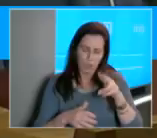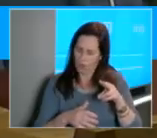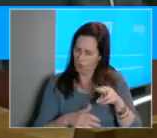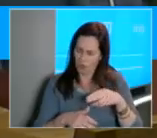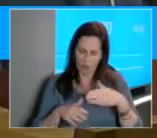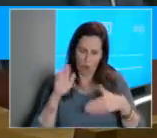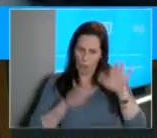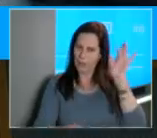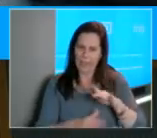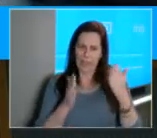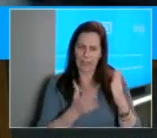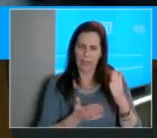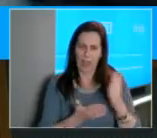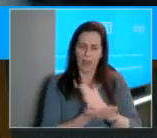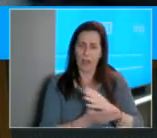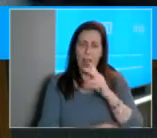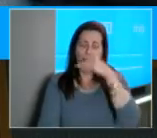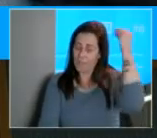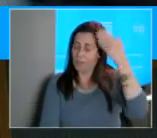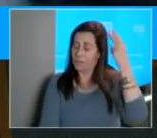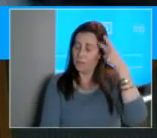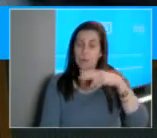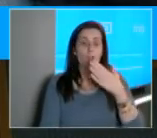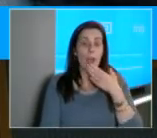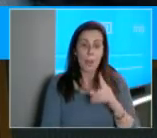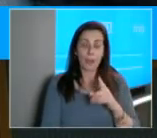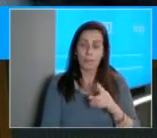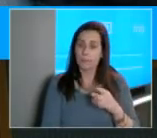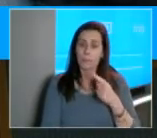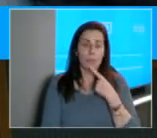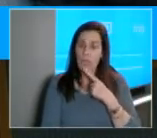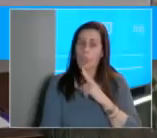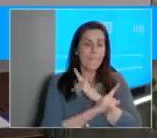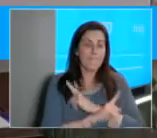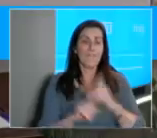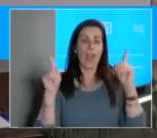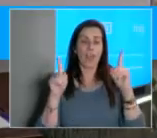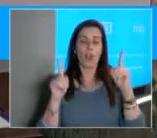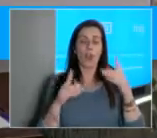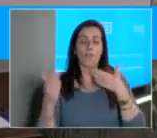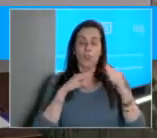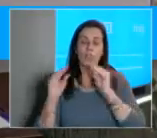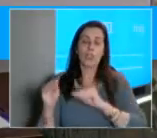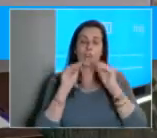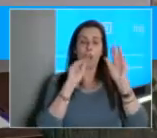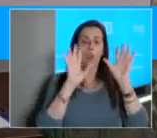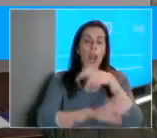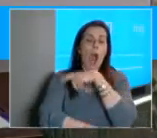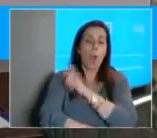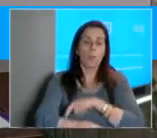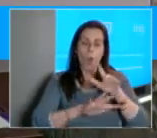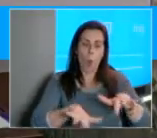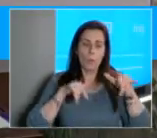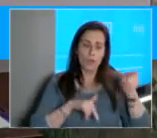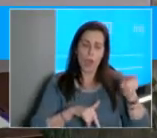נגד ההחלטה, הפלסטינים מבינים שארצות הברית תטיל כנראה וטו, והדיון יעבור למליאת האום, שם